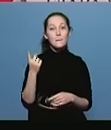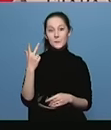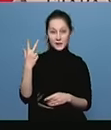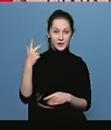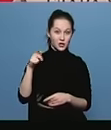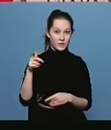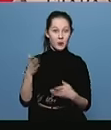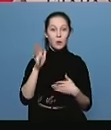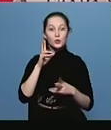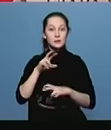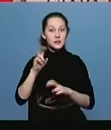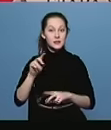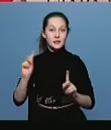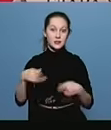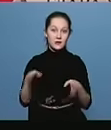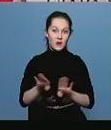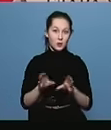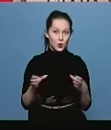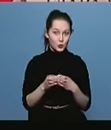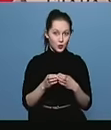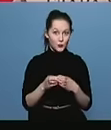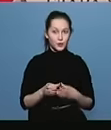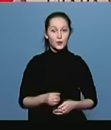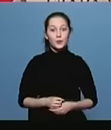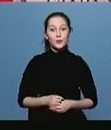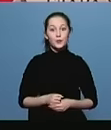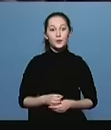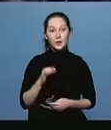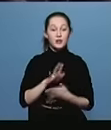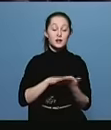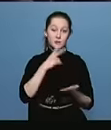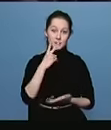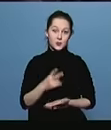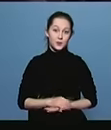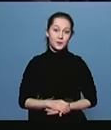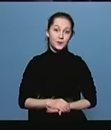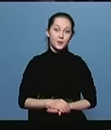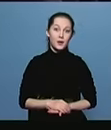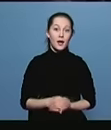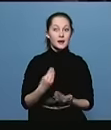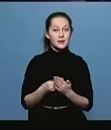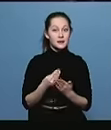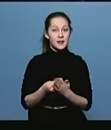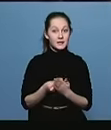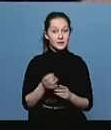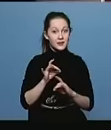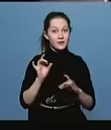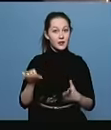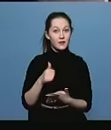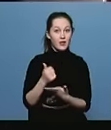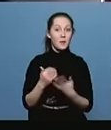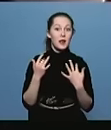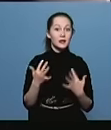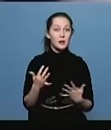сейчас будем изыскивать, создавать такую группу мобильную. Ну а дальше посмотрим. Средства, пояснил глава, потребуются и